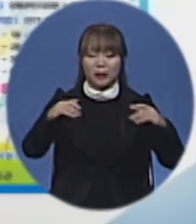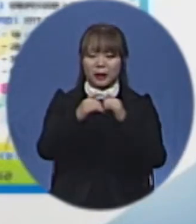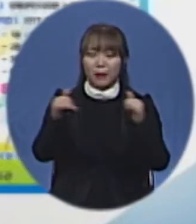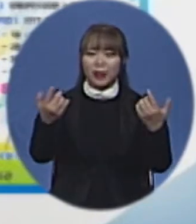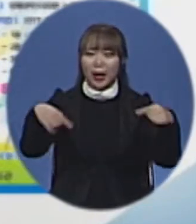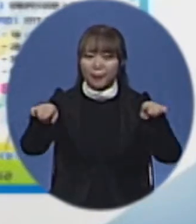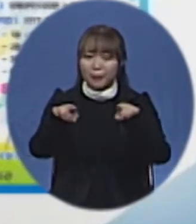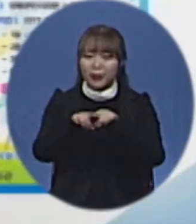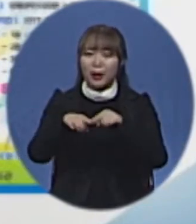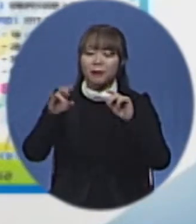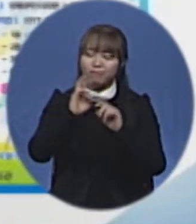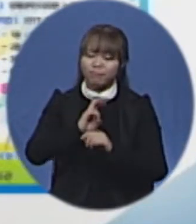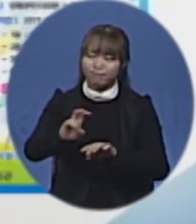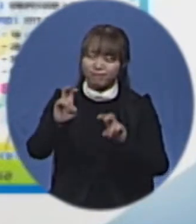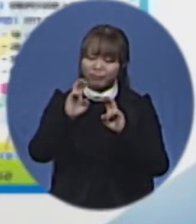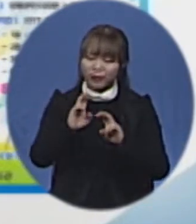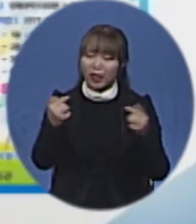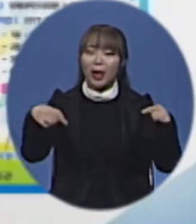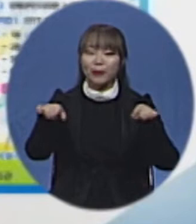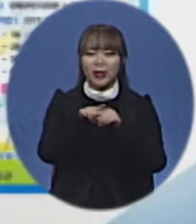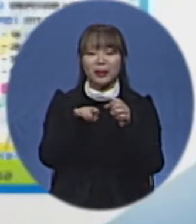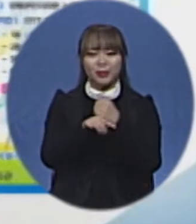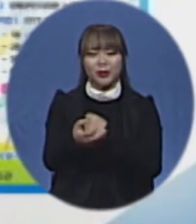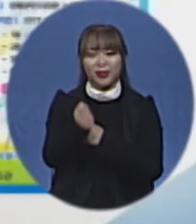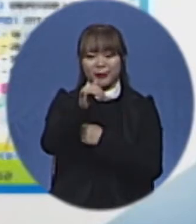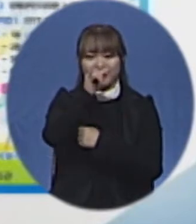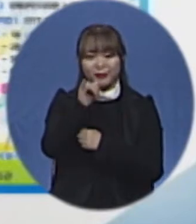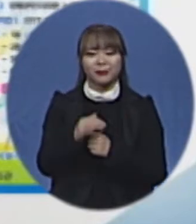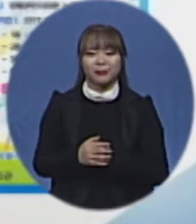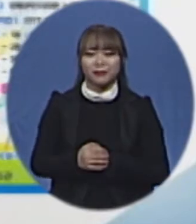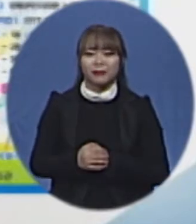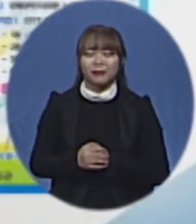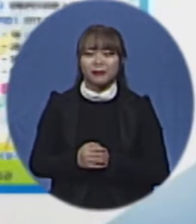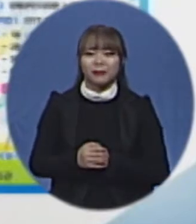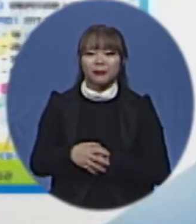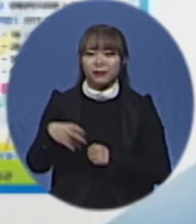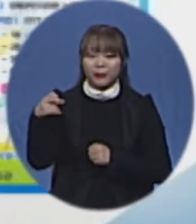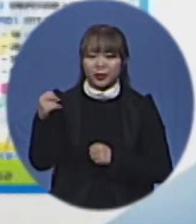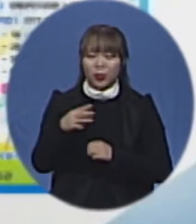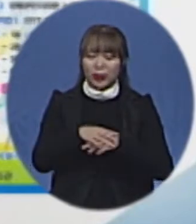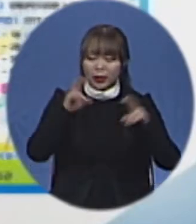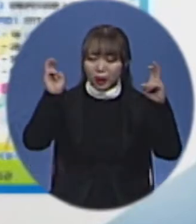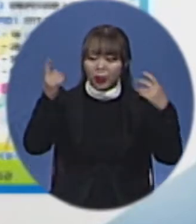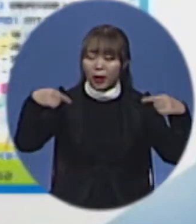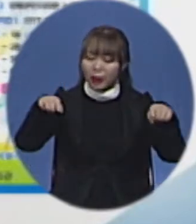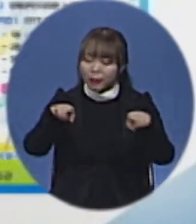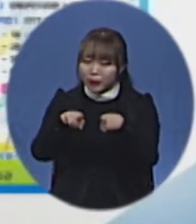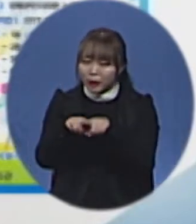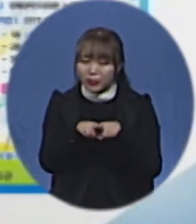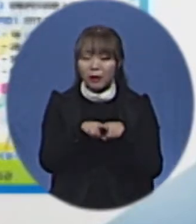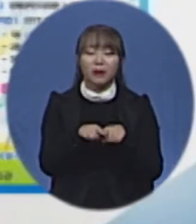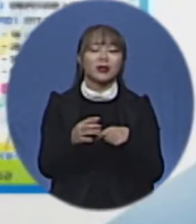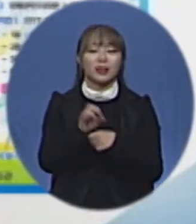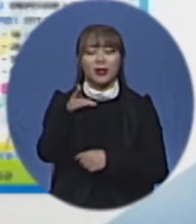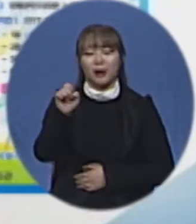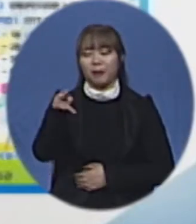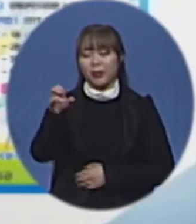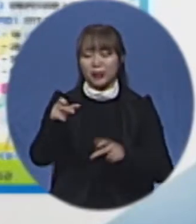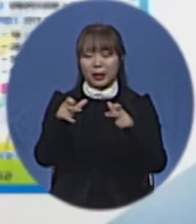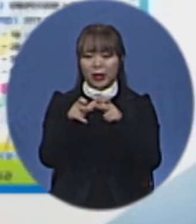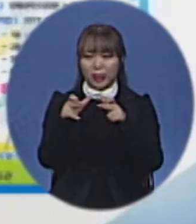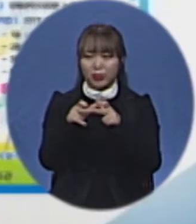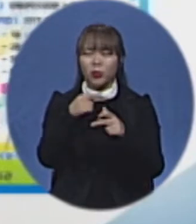주민들이 함께 하모니를 이루며 함께한다는 의미를 담고 있습니다. 또한 기업들과 협력으로 진행된